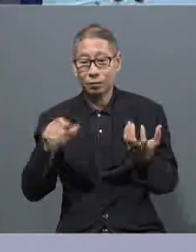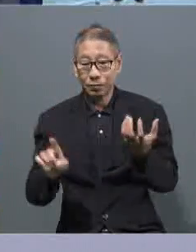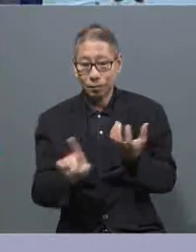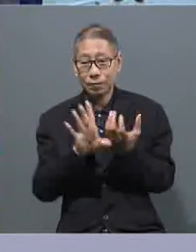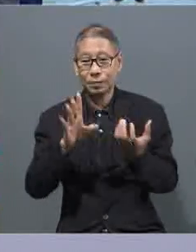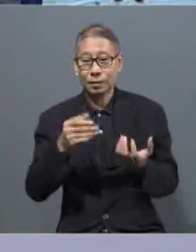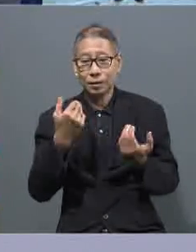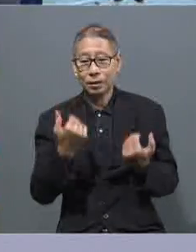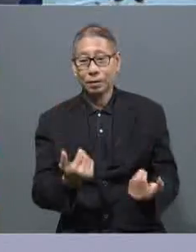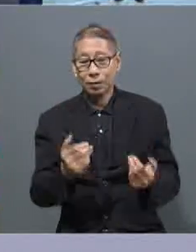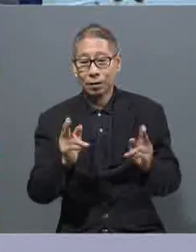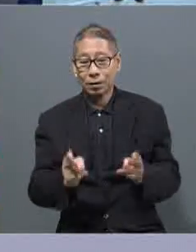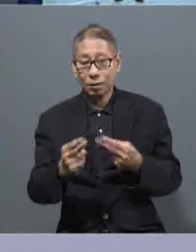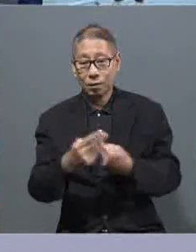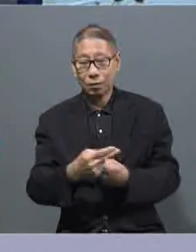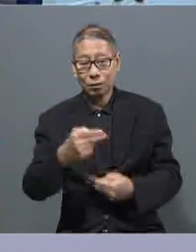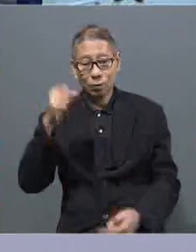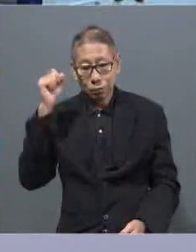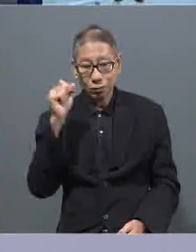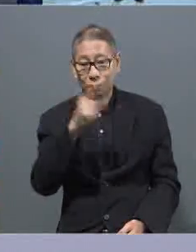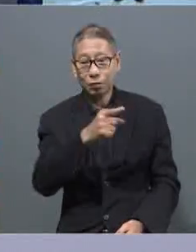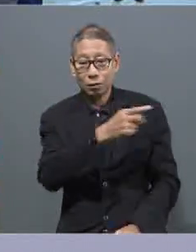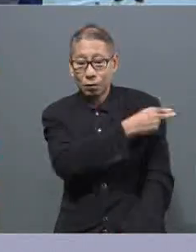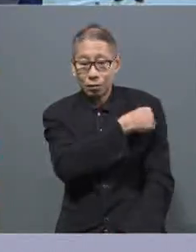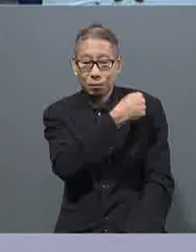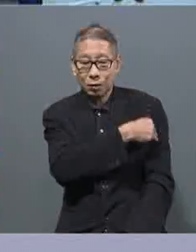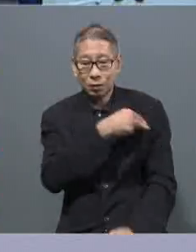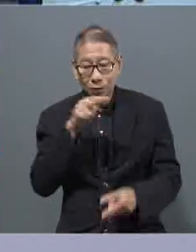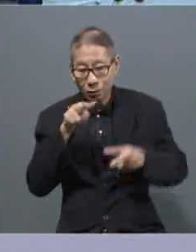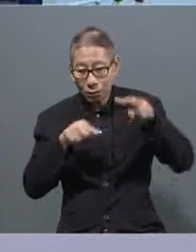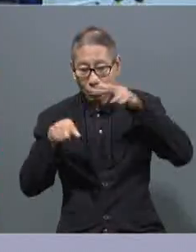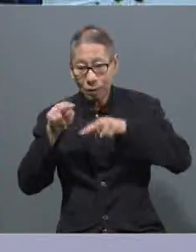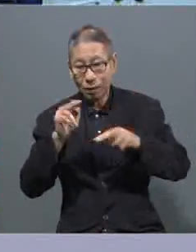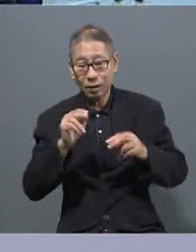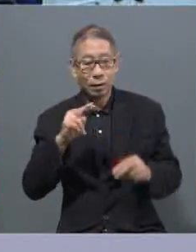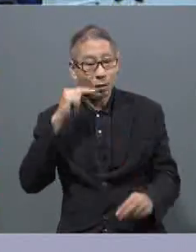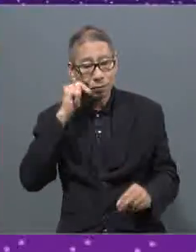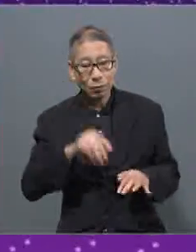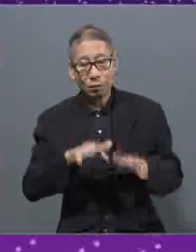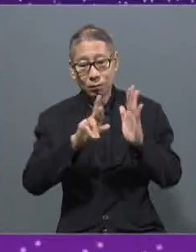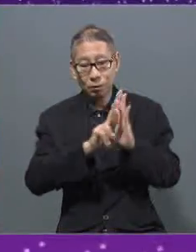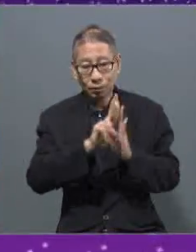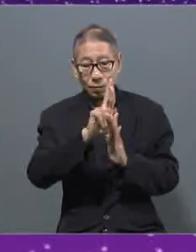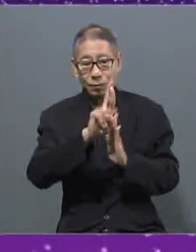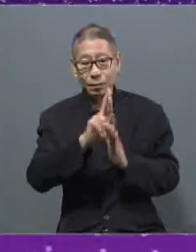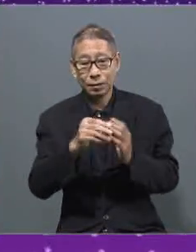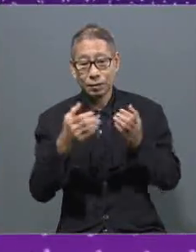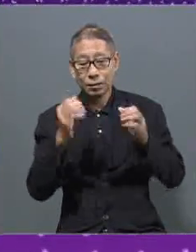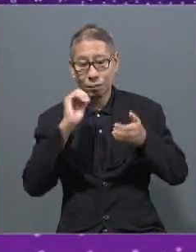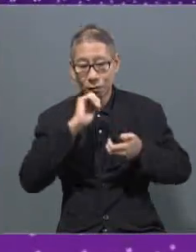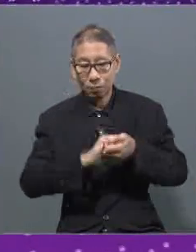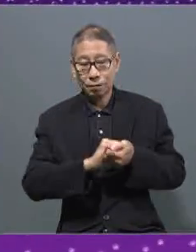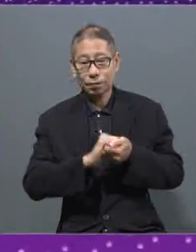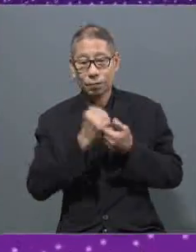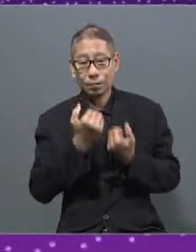พระดับถึงห้องฉุกเฉินของโรงพยาบาลเข้าไปดูแลผู้ป่วยในพื้นที่ที่ประสบภัยด้วยโดยทีมปฏิบัติการฉุ